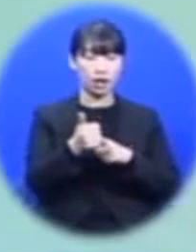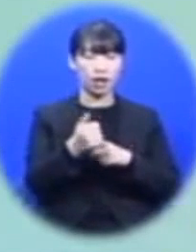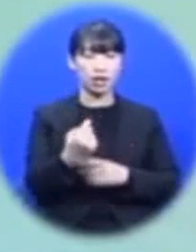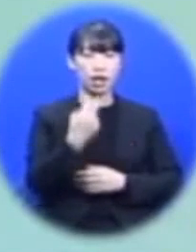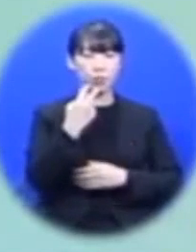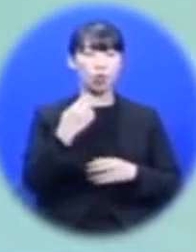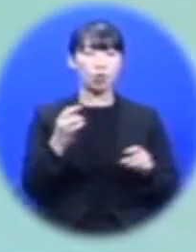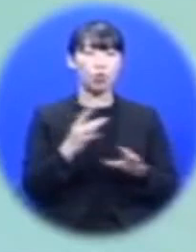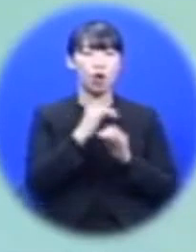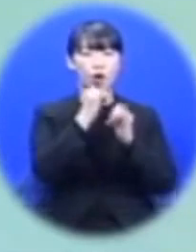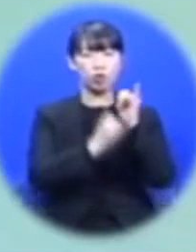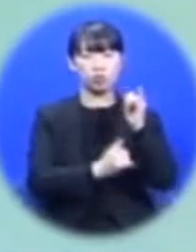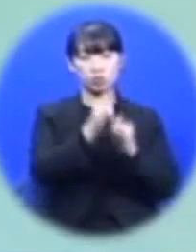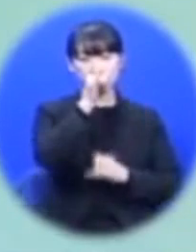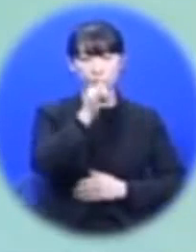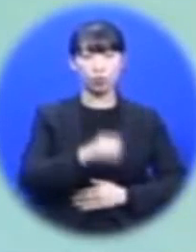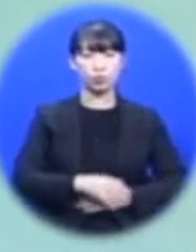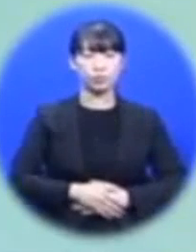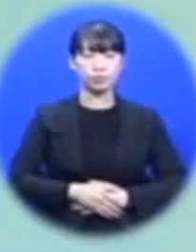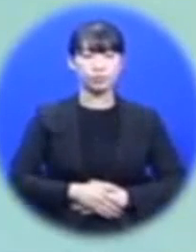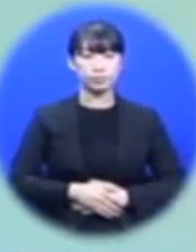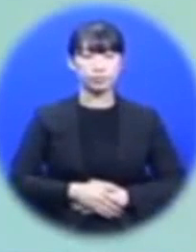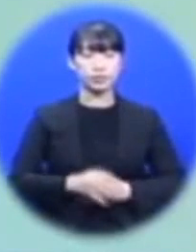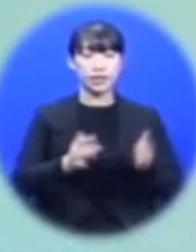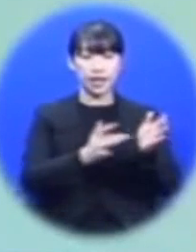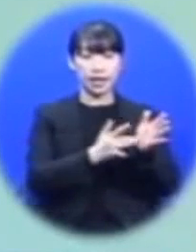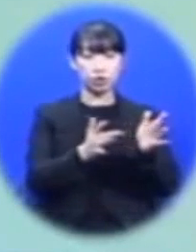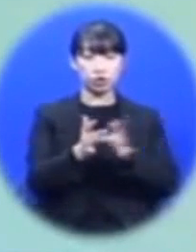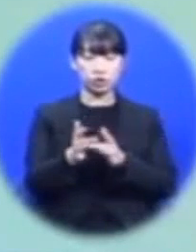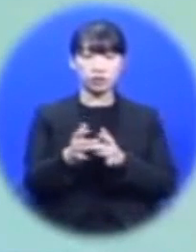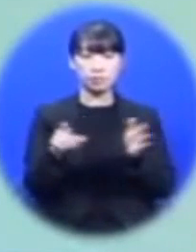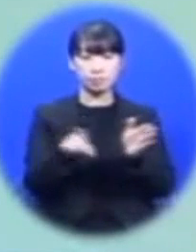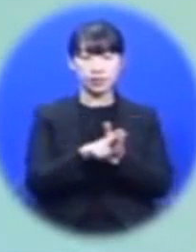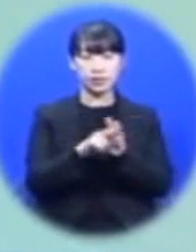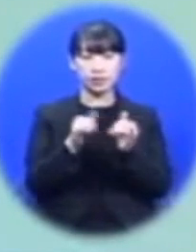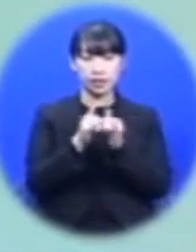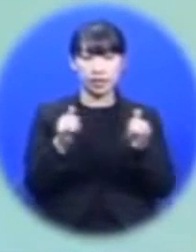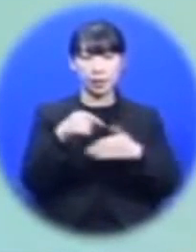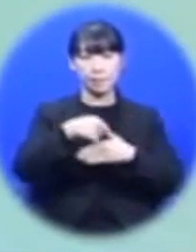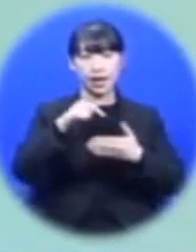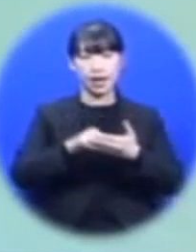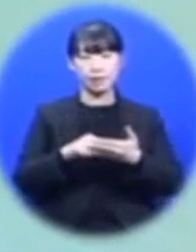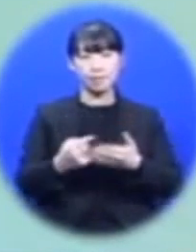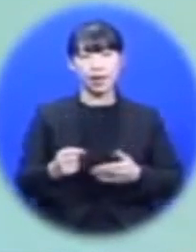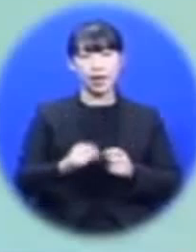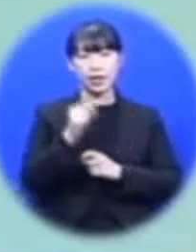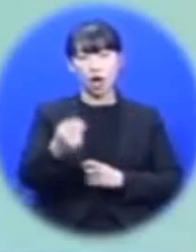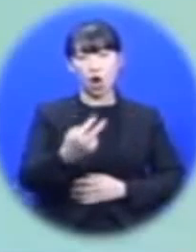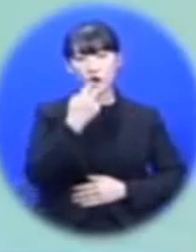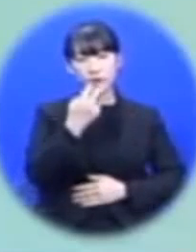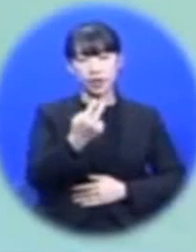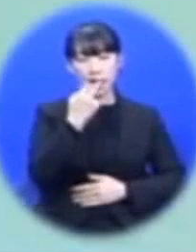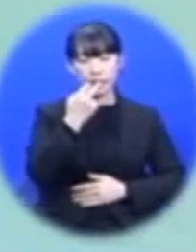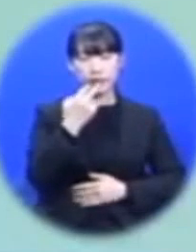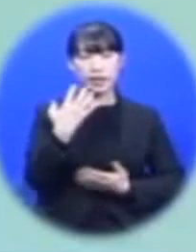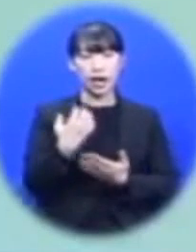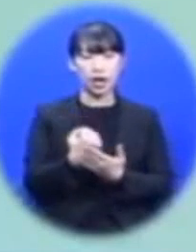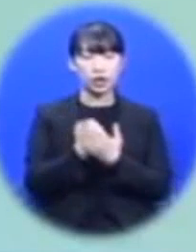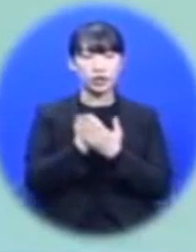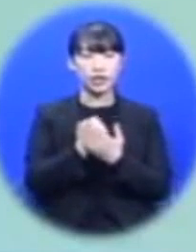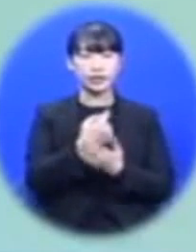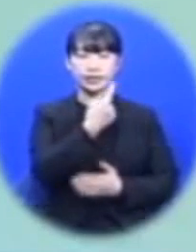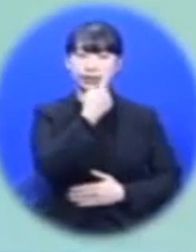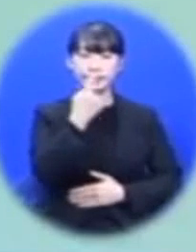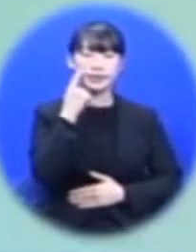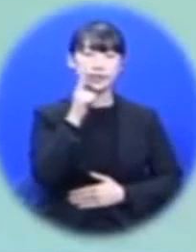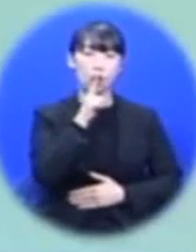것입니다 요한 사도는 예수님을 믿는 자는 마음에 영생을 가졌다는 증언이 있다고 했어요 10절